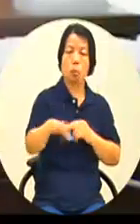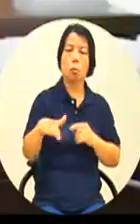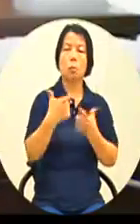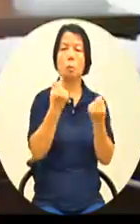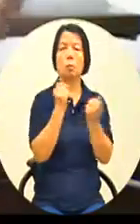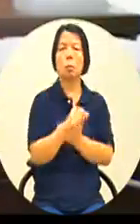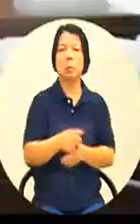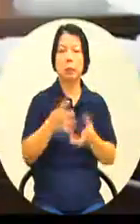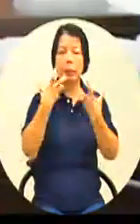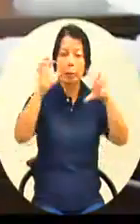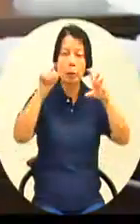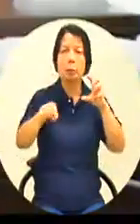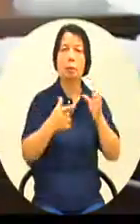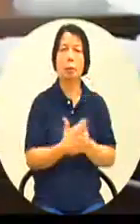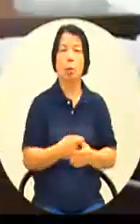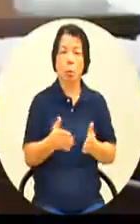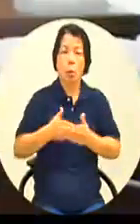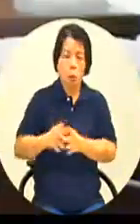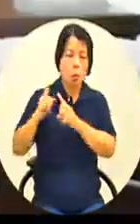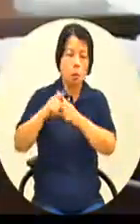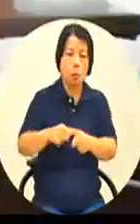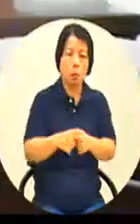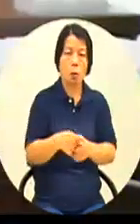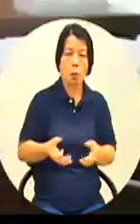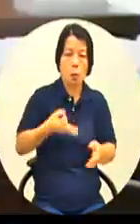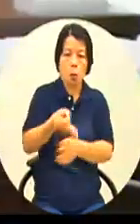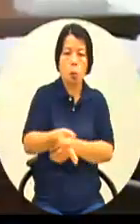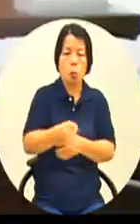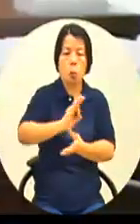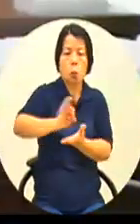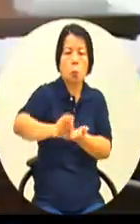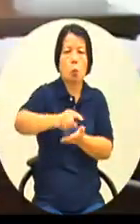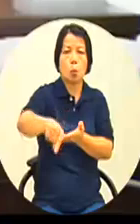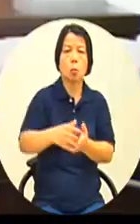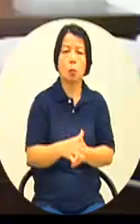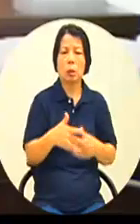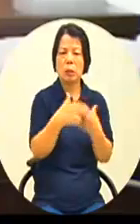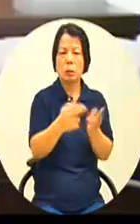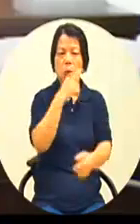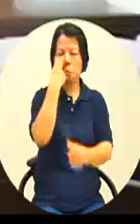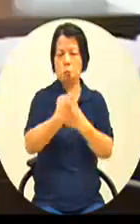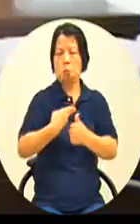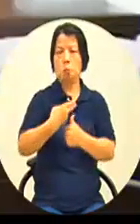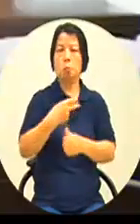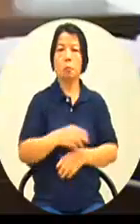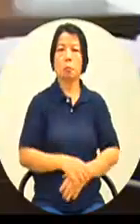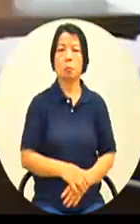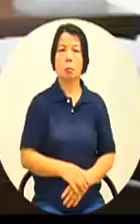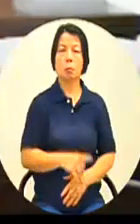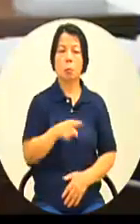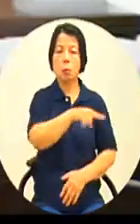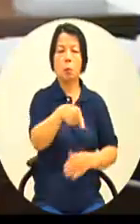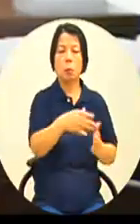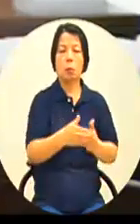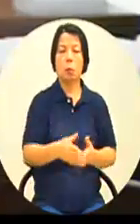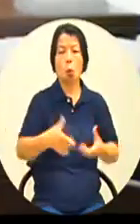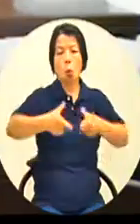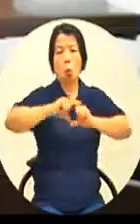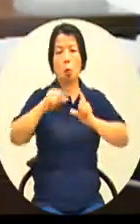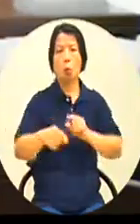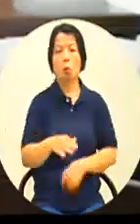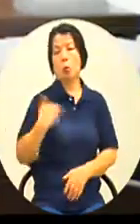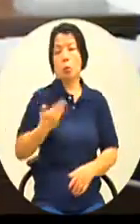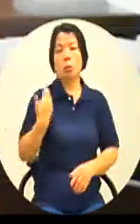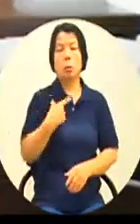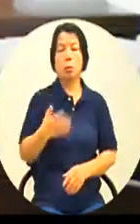鼓山说：“我嘛，我不来家开机啊，我都安尼他妈哄交谈。”好，你们的前线就这么回答讲：“我唔知，我唔